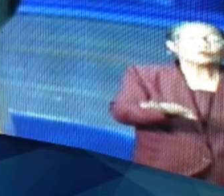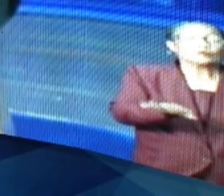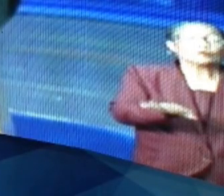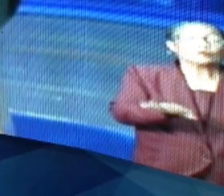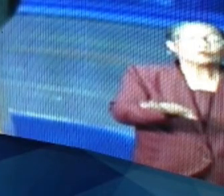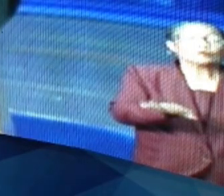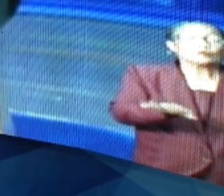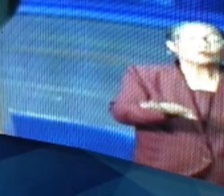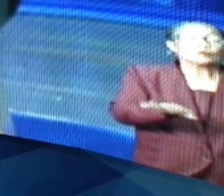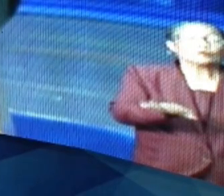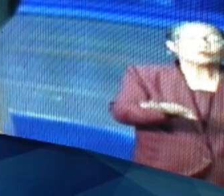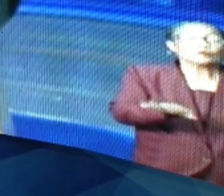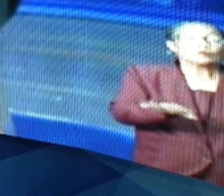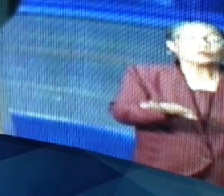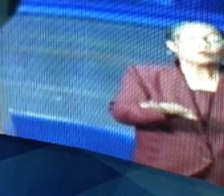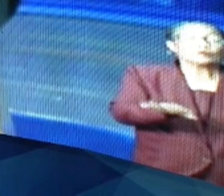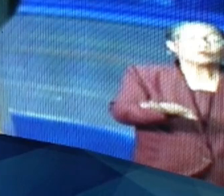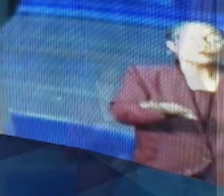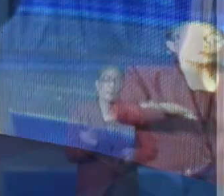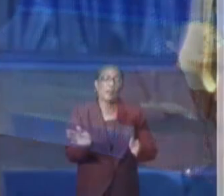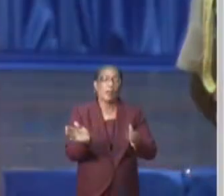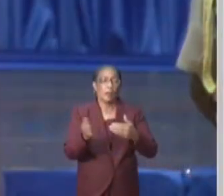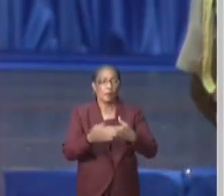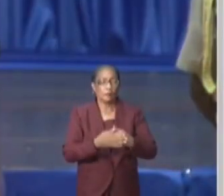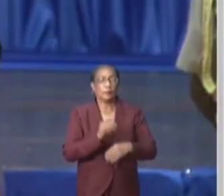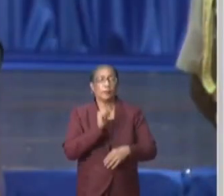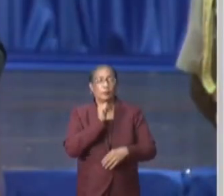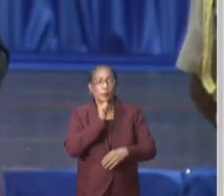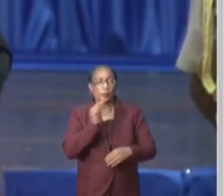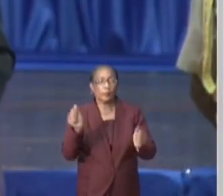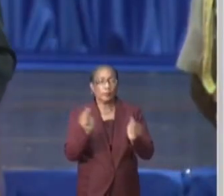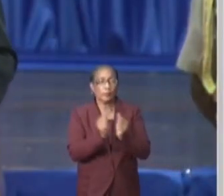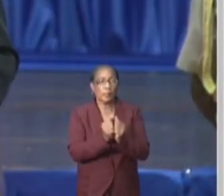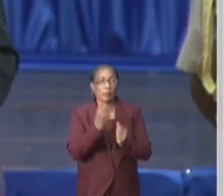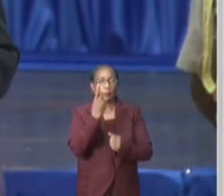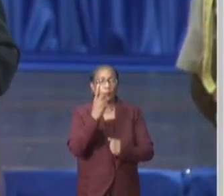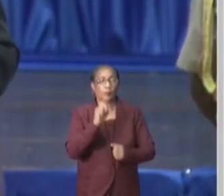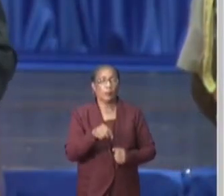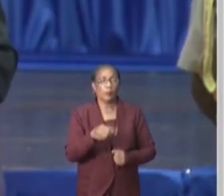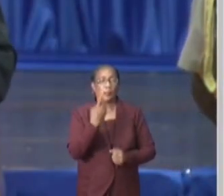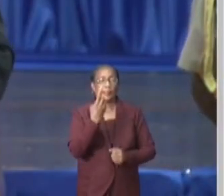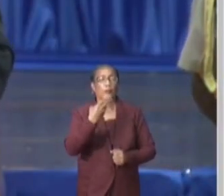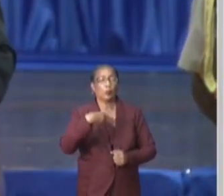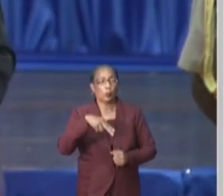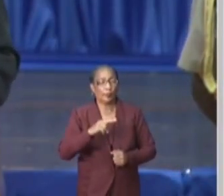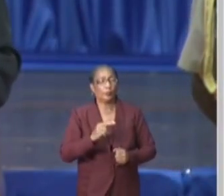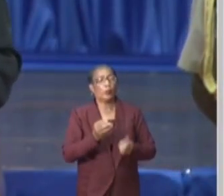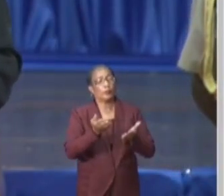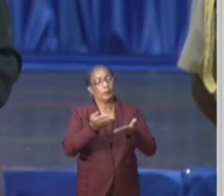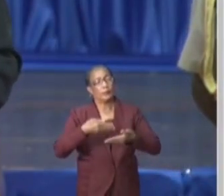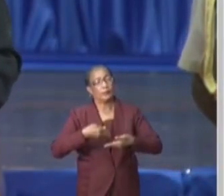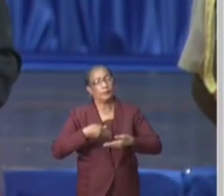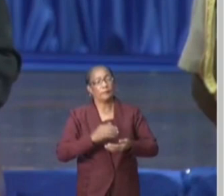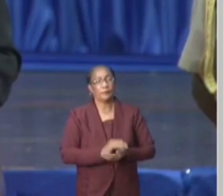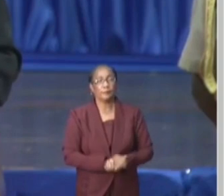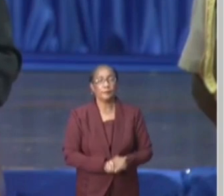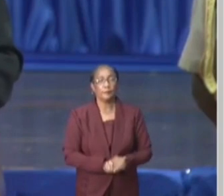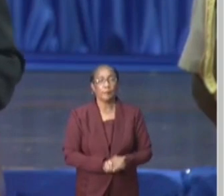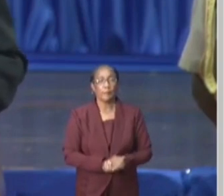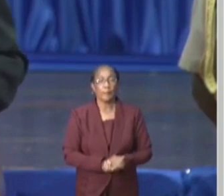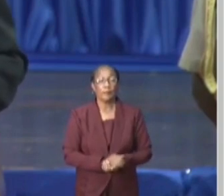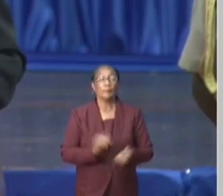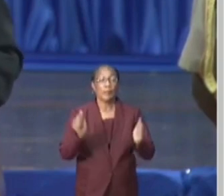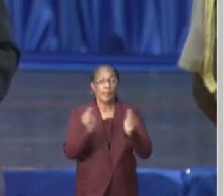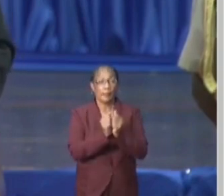president chandrikapersad santokhi is de maatschappelijke verantwoordelijkheid en nationale opstelling van de samenleving het